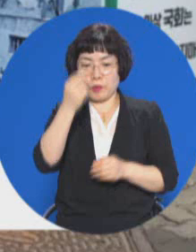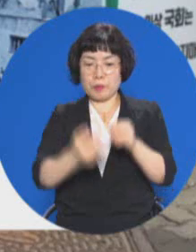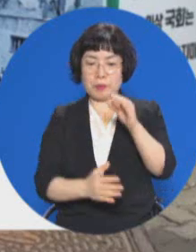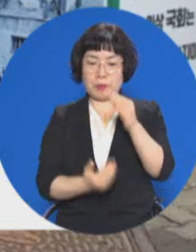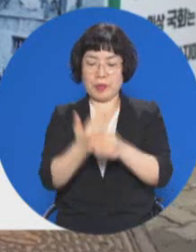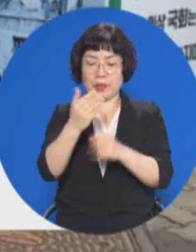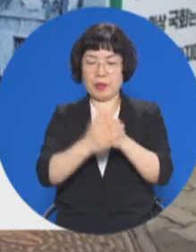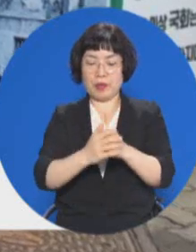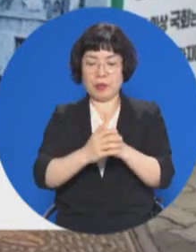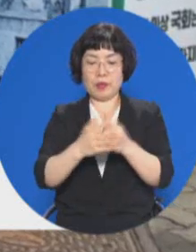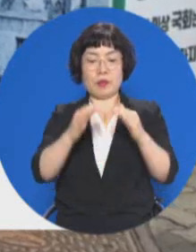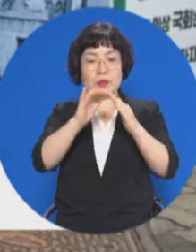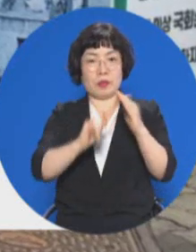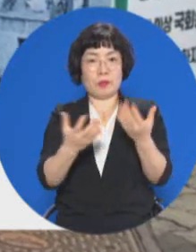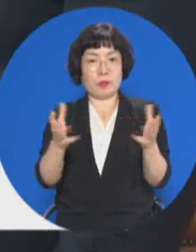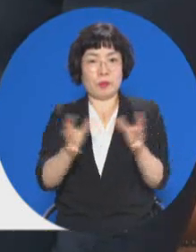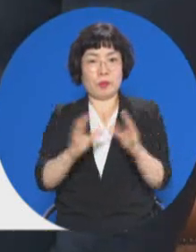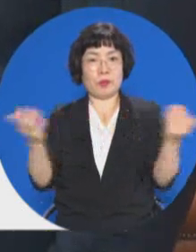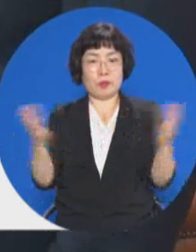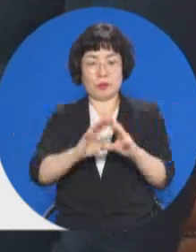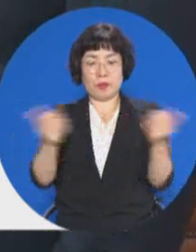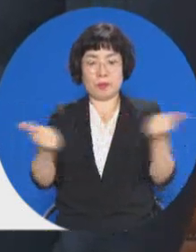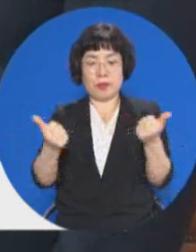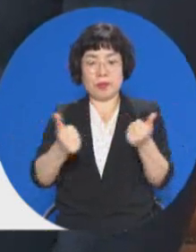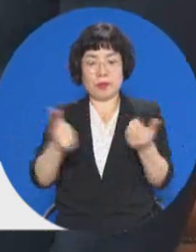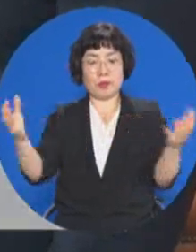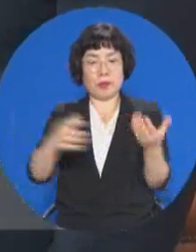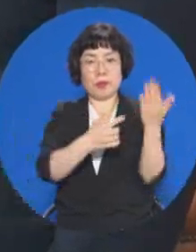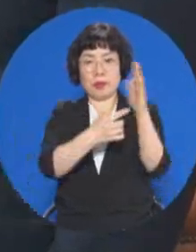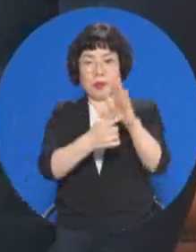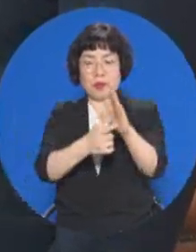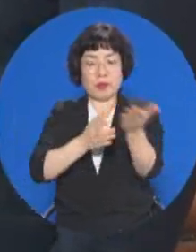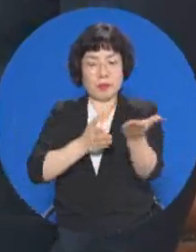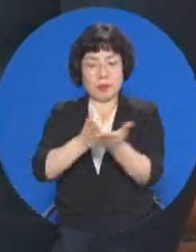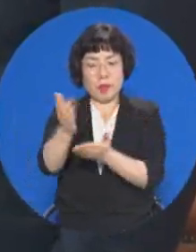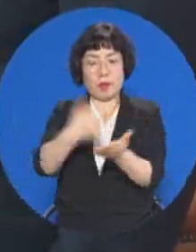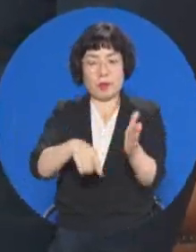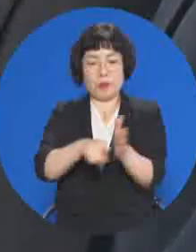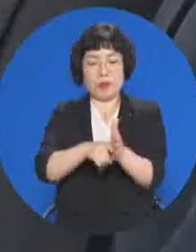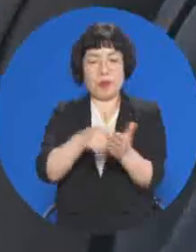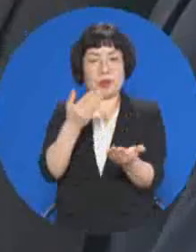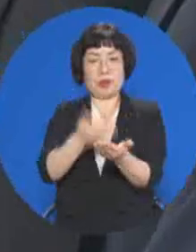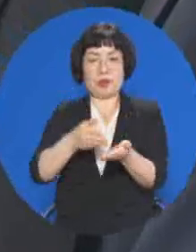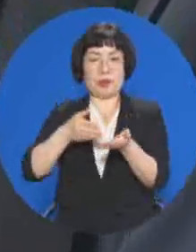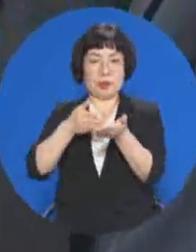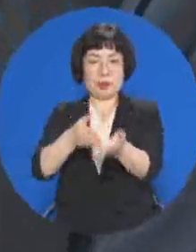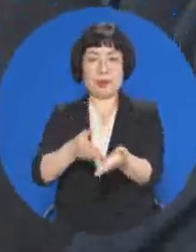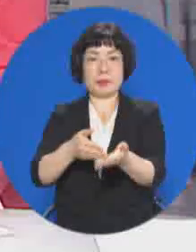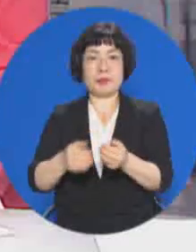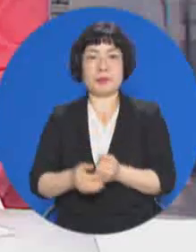여순항쟁 서울유족회 등은 오늘 국회 앞에서 기자회견을 열어 법안 통과를 호소했습니다.